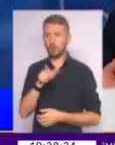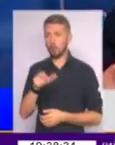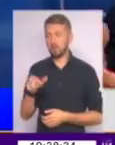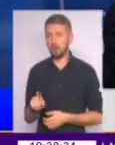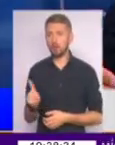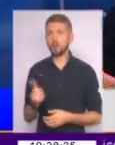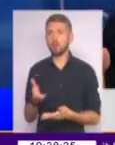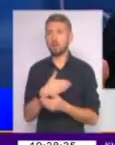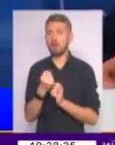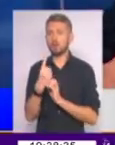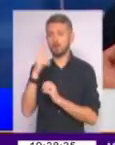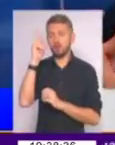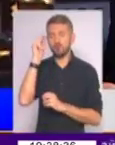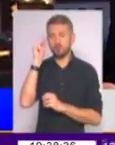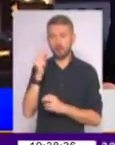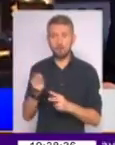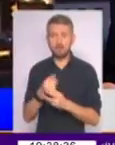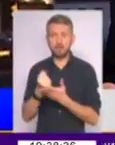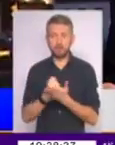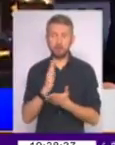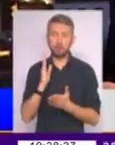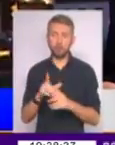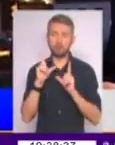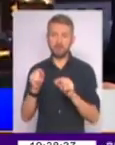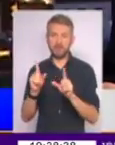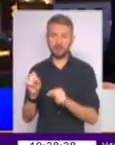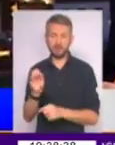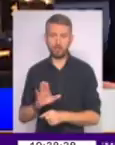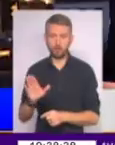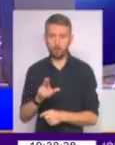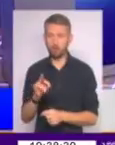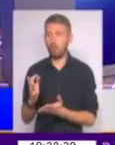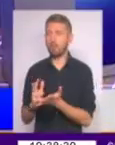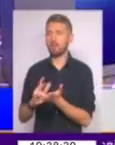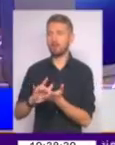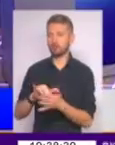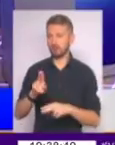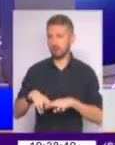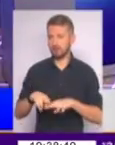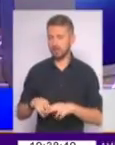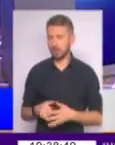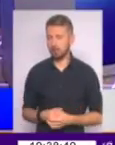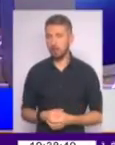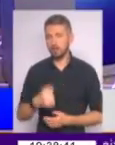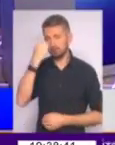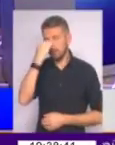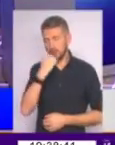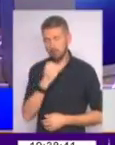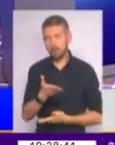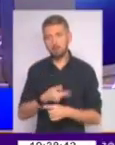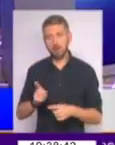те, що ми 11 числа без візи будемо їздити в Європу з біометричними паспортами. Спасибо, ми